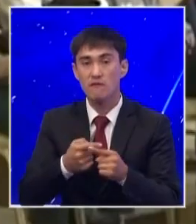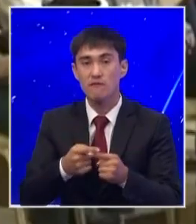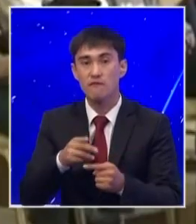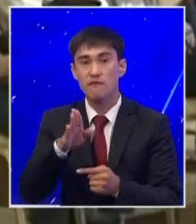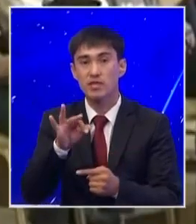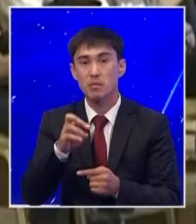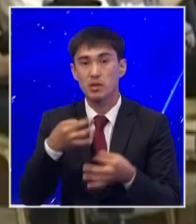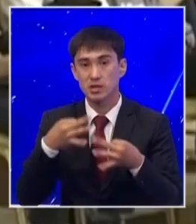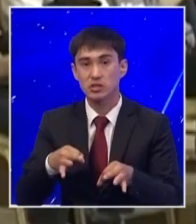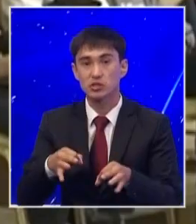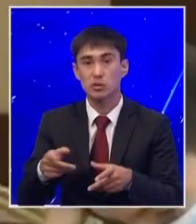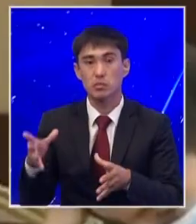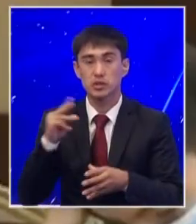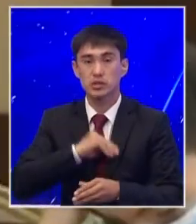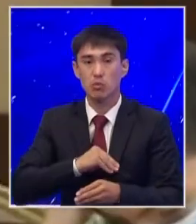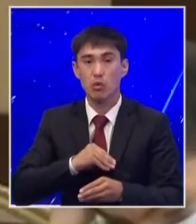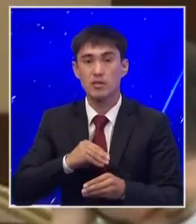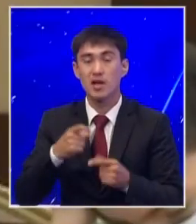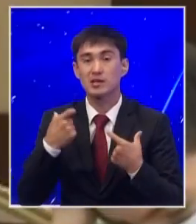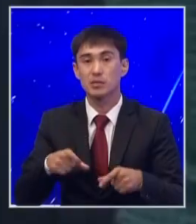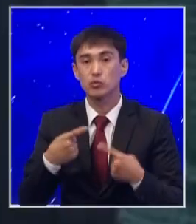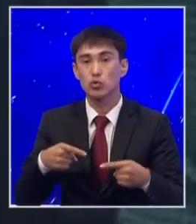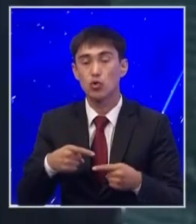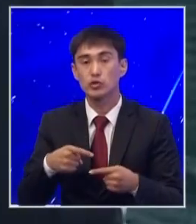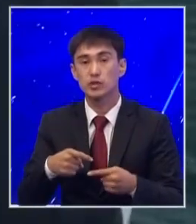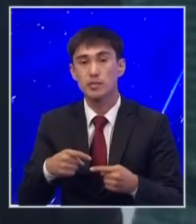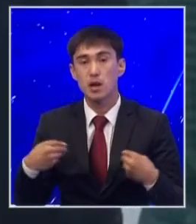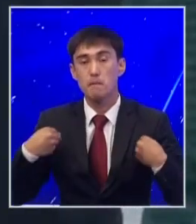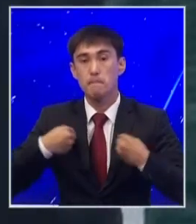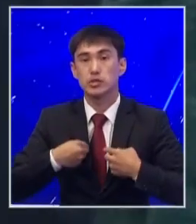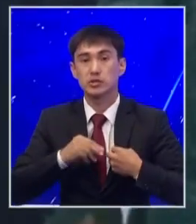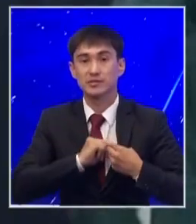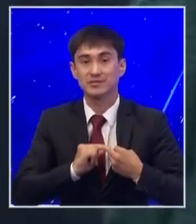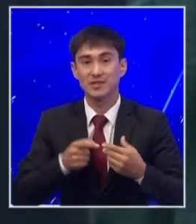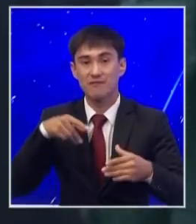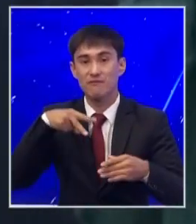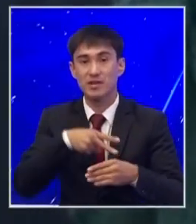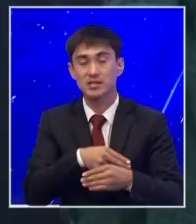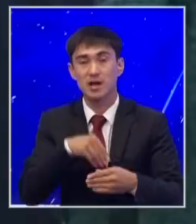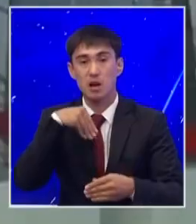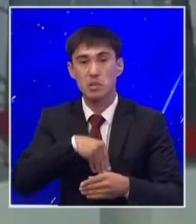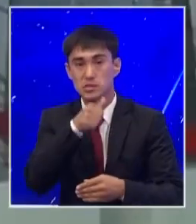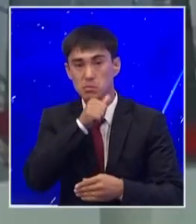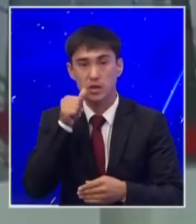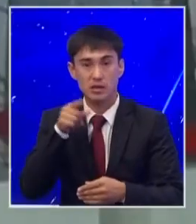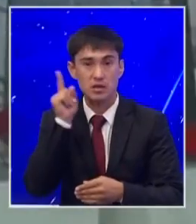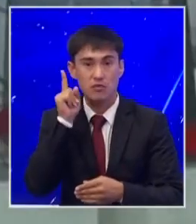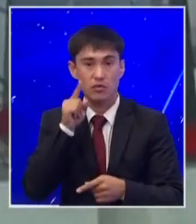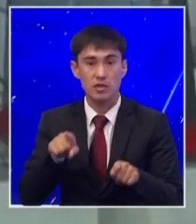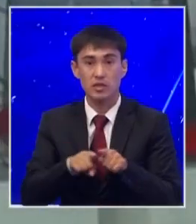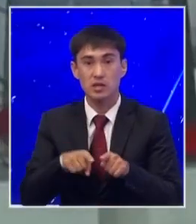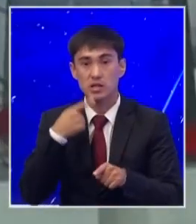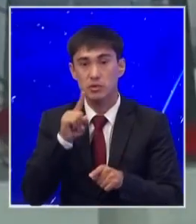которые разрешено приносить с собой на экзамен. Другой же пожертвовал пиджаком и сделал вырез в кармане, где спрятал смартфон. Также